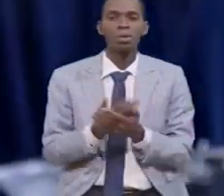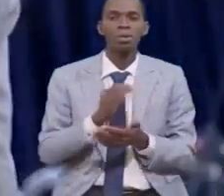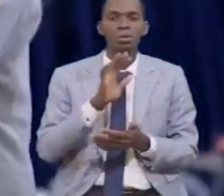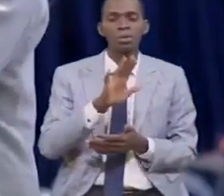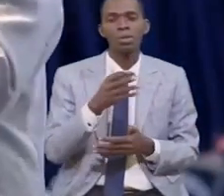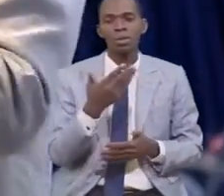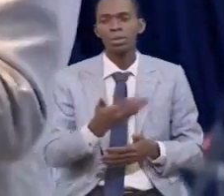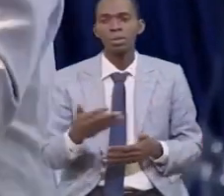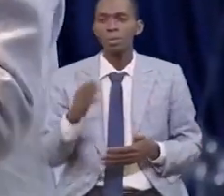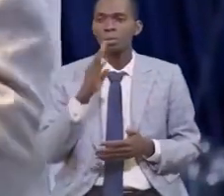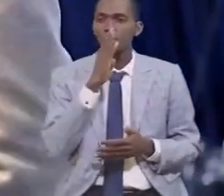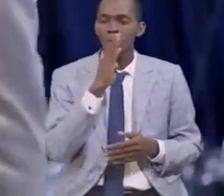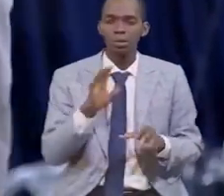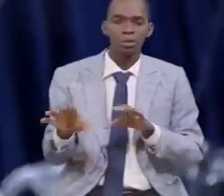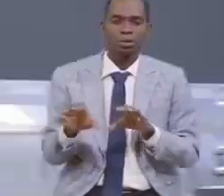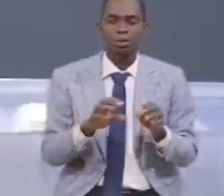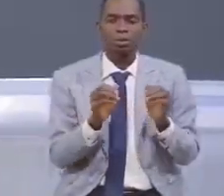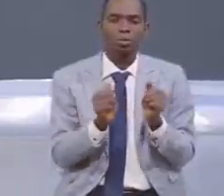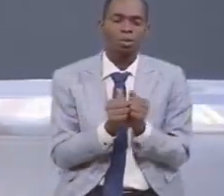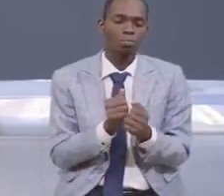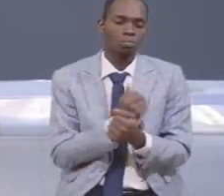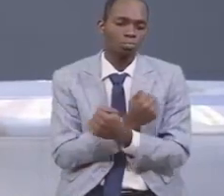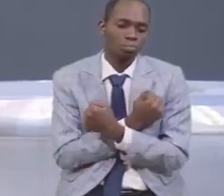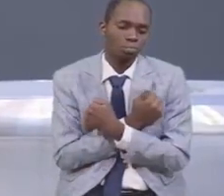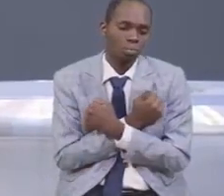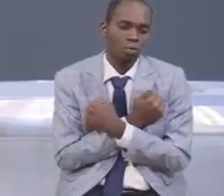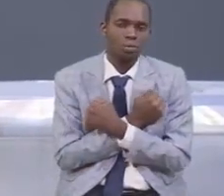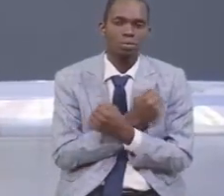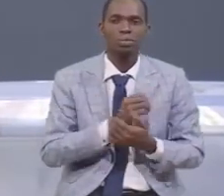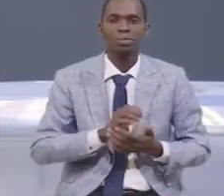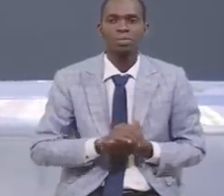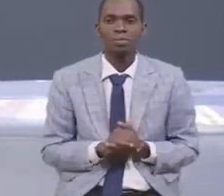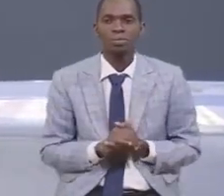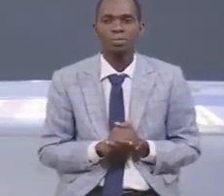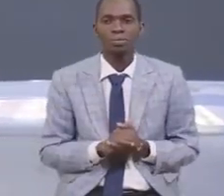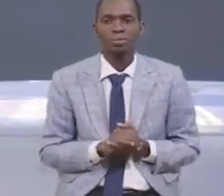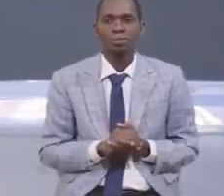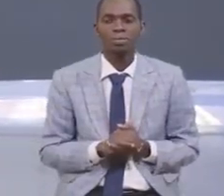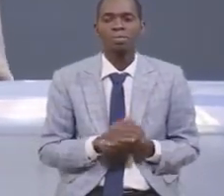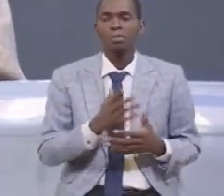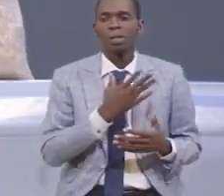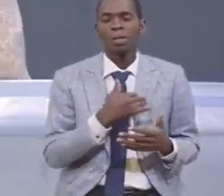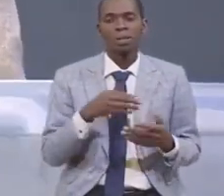వచనం, మీ కార్యములన్నీ కూడా ప్రేమతో చేయండి.